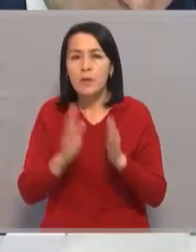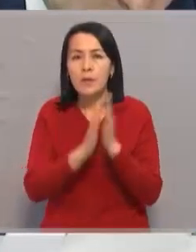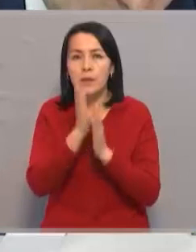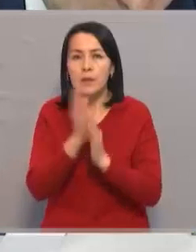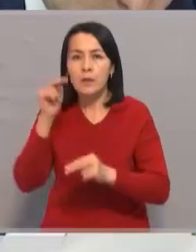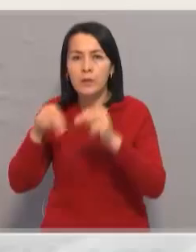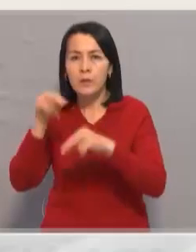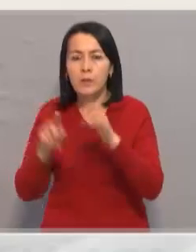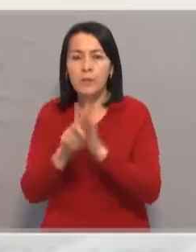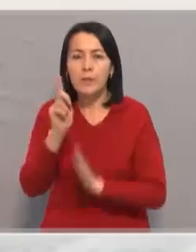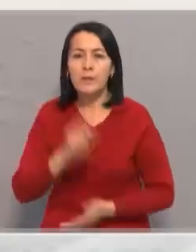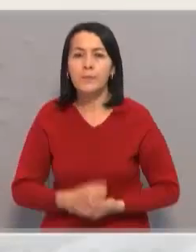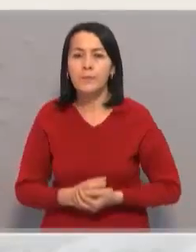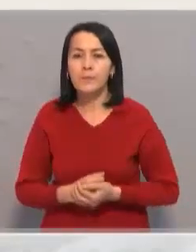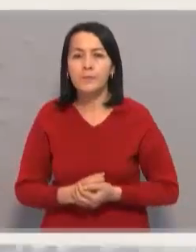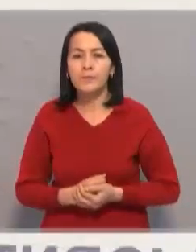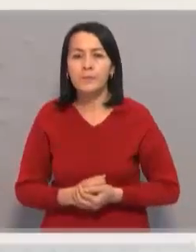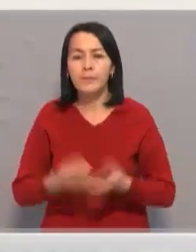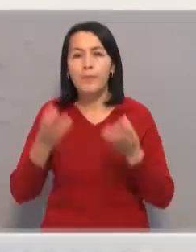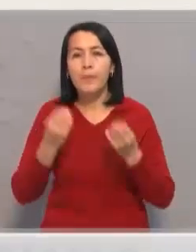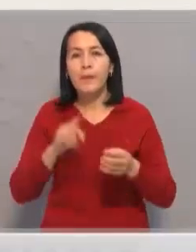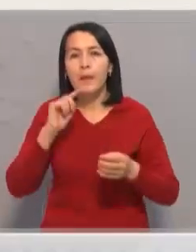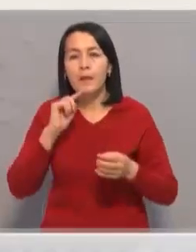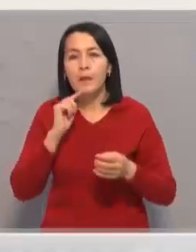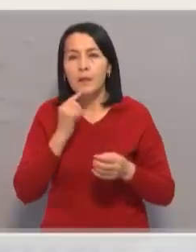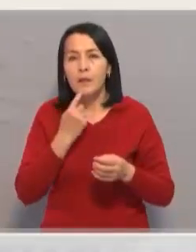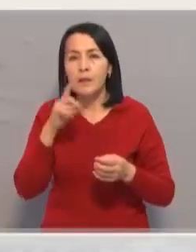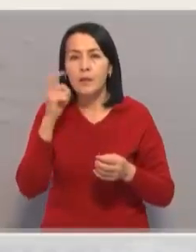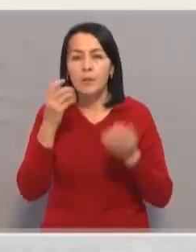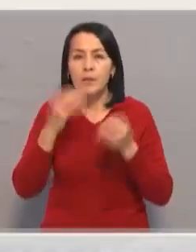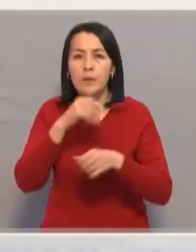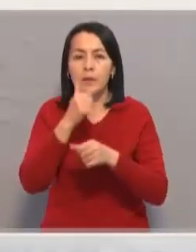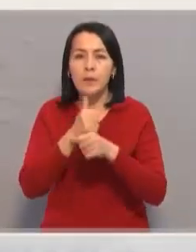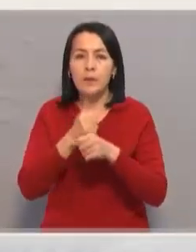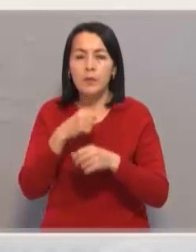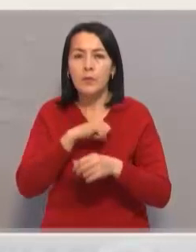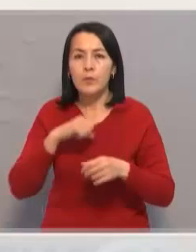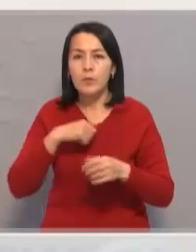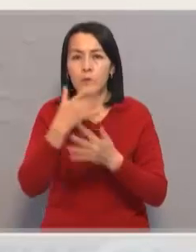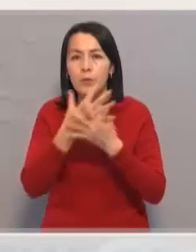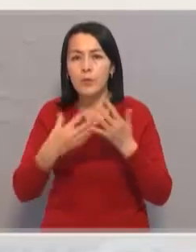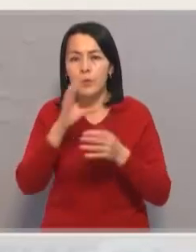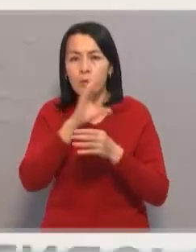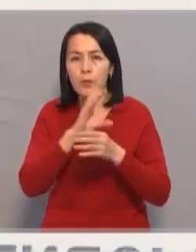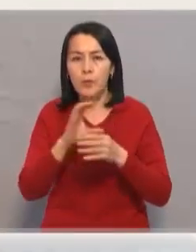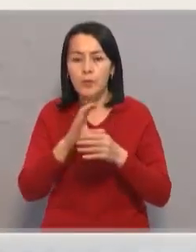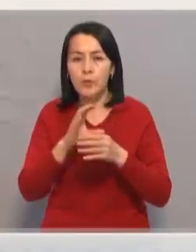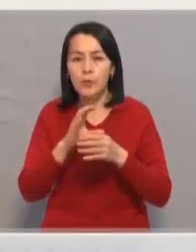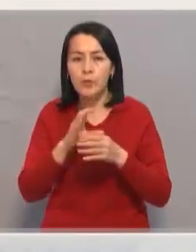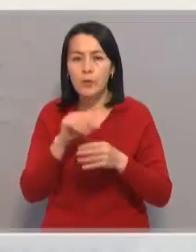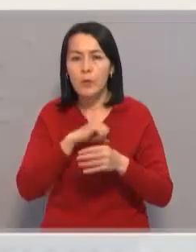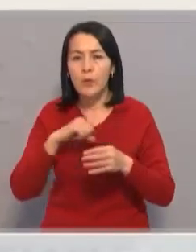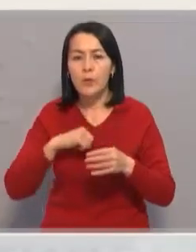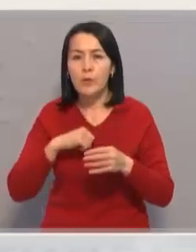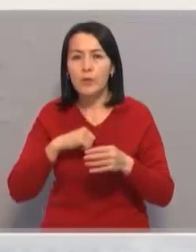кірісе бастайды. Әрине, қиналған шаруа бұл жерде ең бастысы өзінің өндірілген өнімін өндіру үшін,